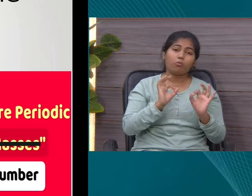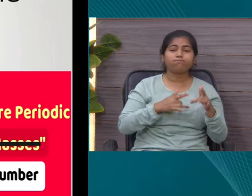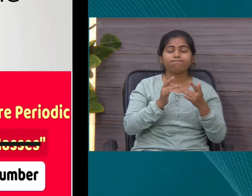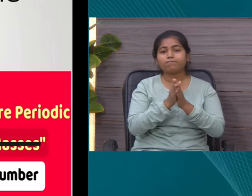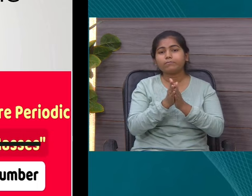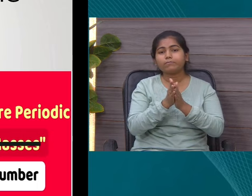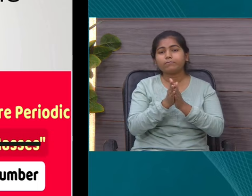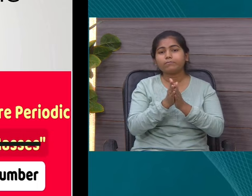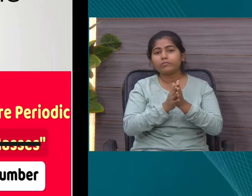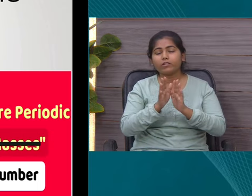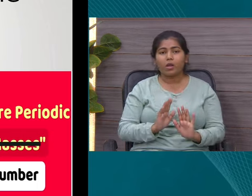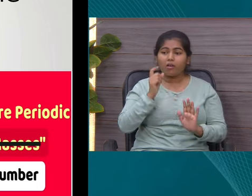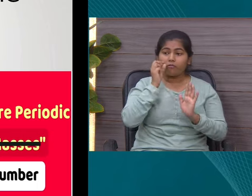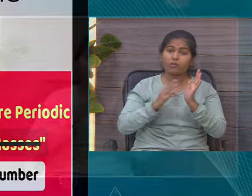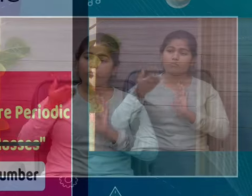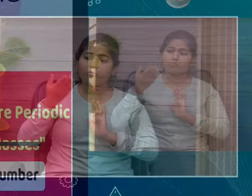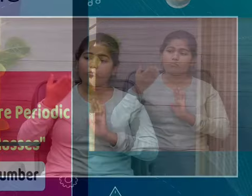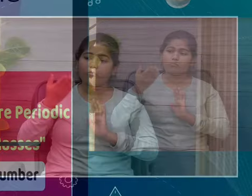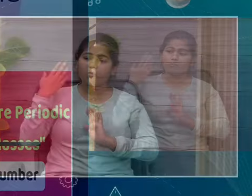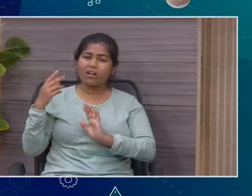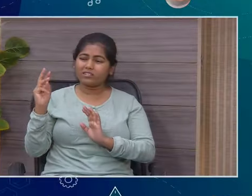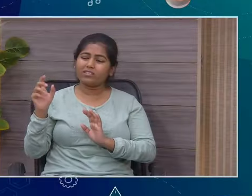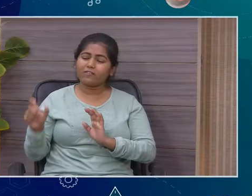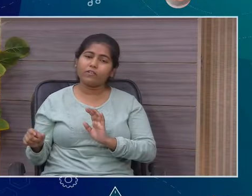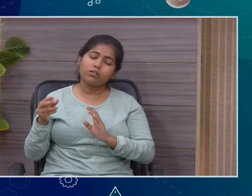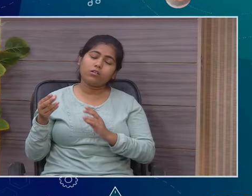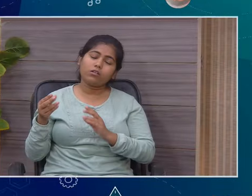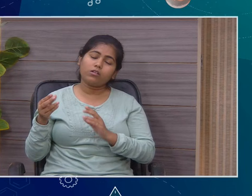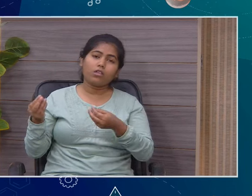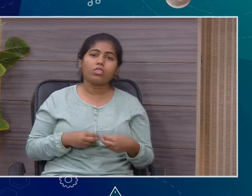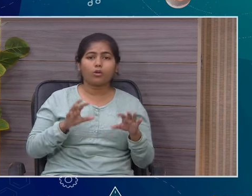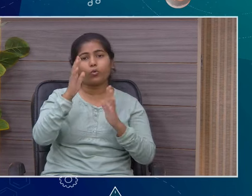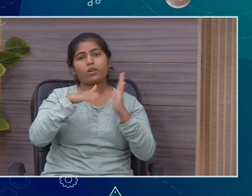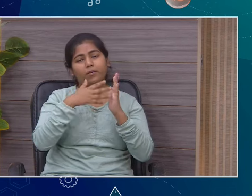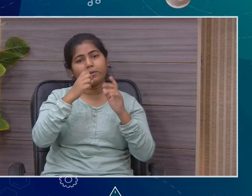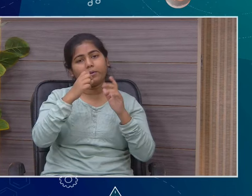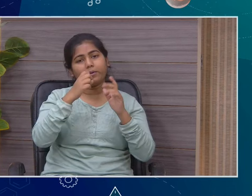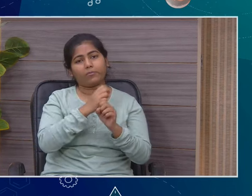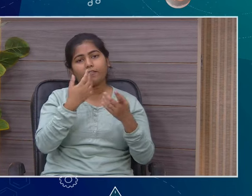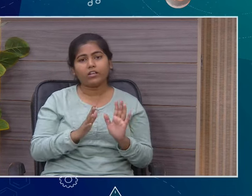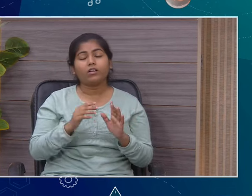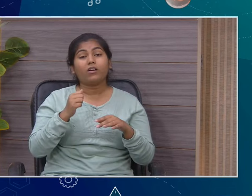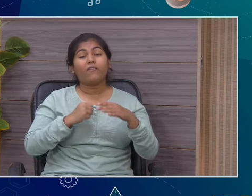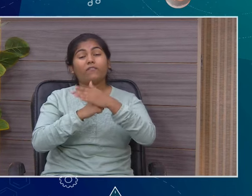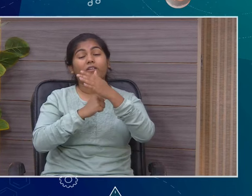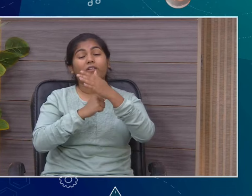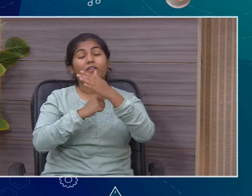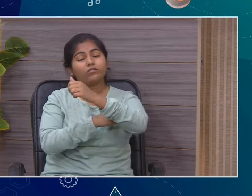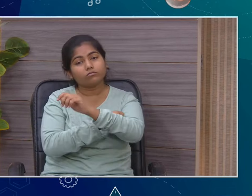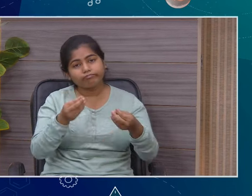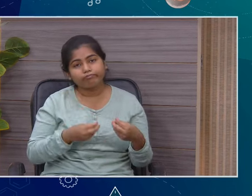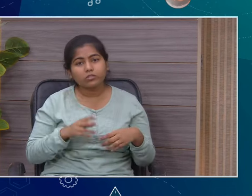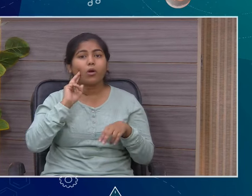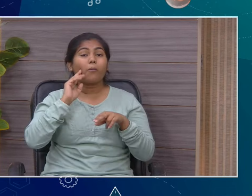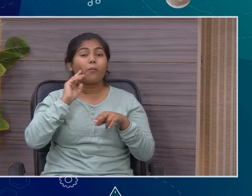ने तो बहुत एक हमें फाउंडेशन दे दिया, बहुत अच्छा मॉडल भी बन गया, टेबल भी बन गया, लेकिन अगर हम